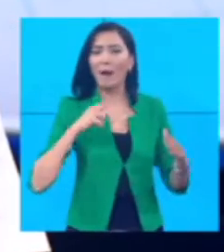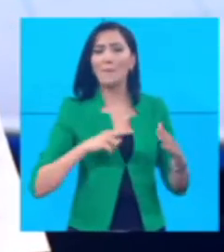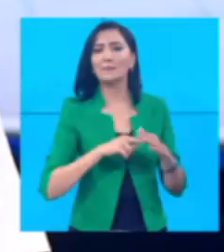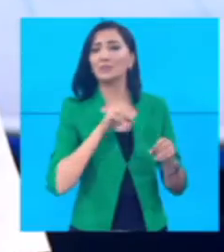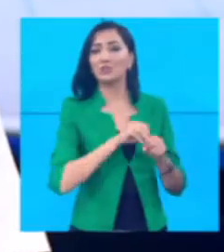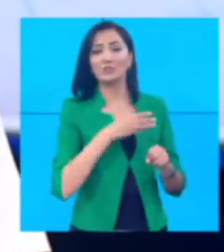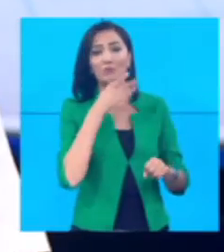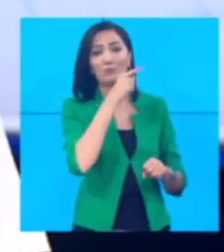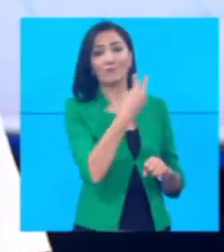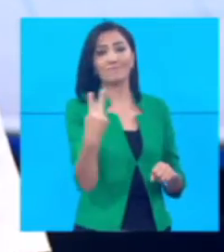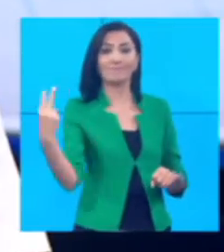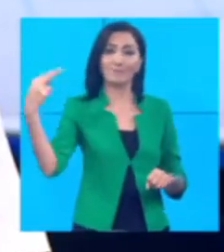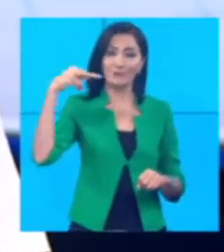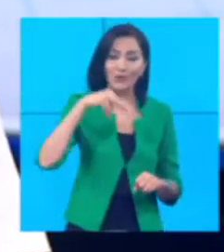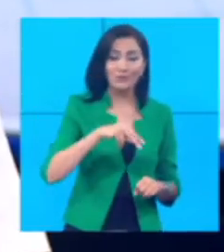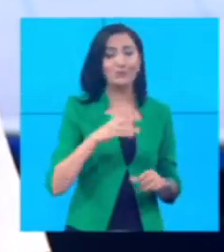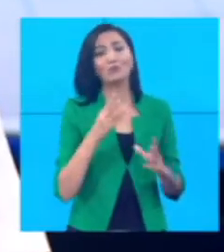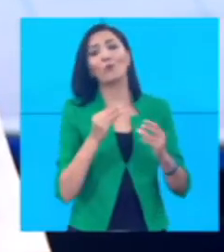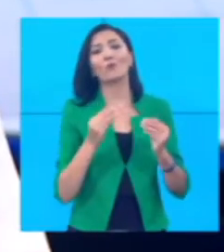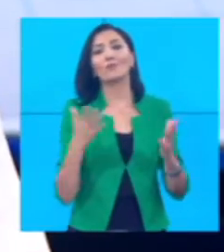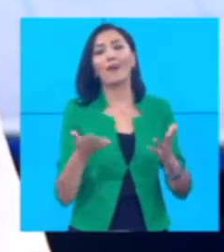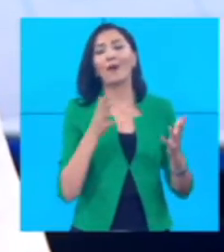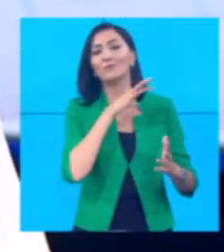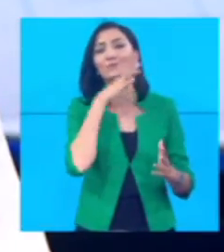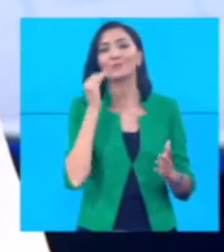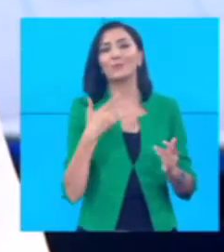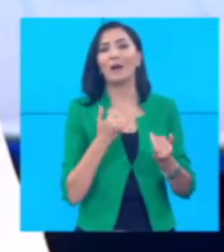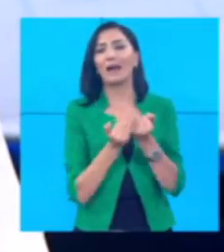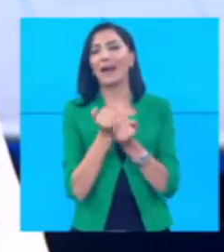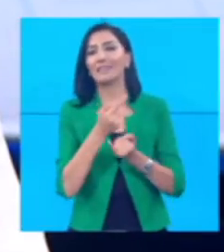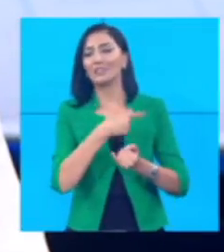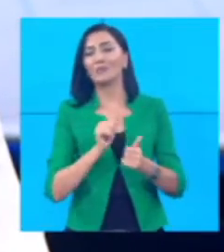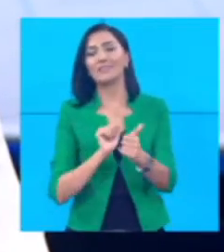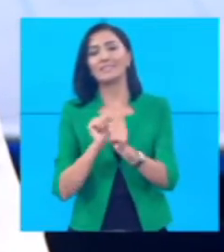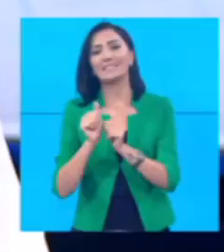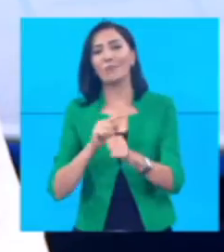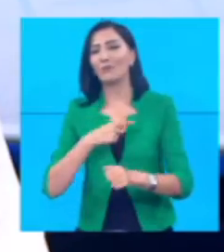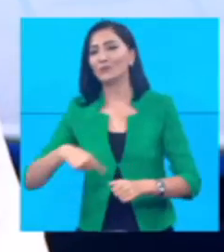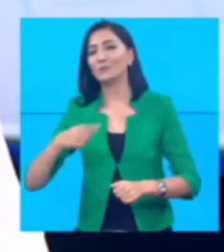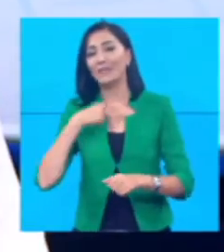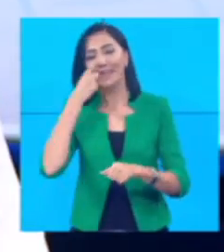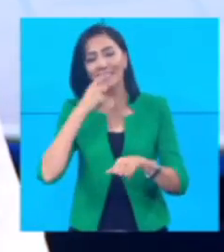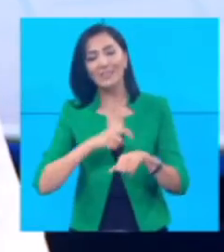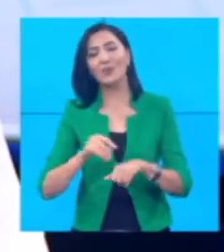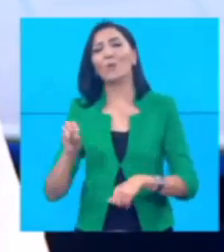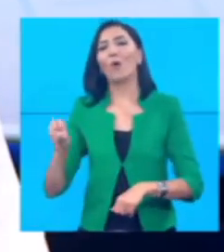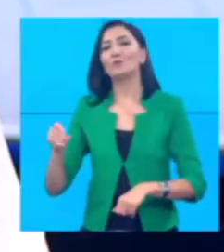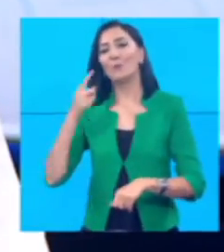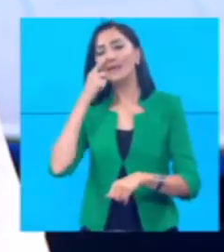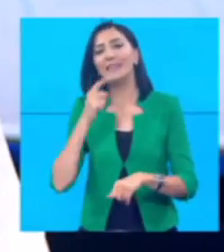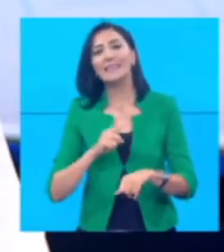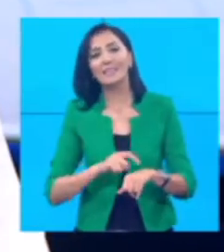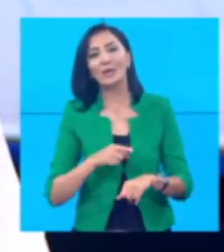amaç için gidiyoruz. Oradan döndüğümüzde çok daha mutlu döneceğiz. Ben kardeşlerime, sporcularıma inanıyorum, hocama